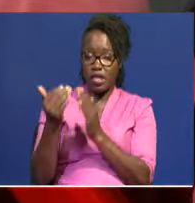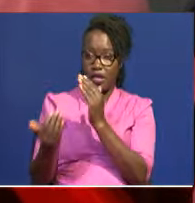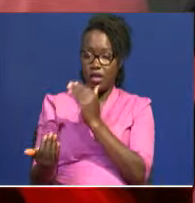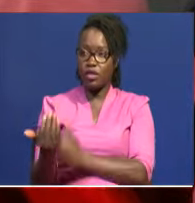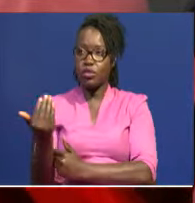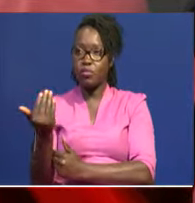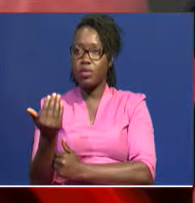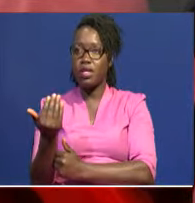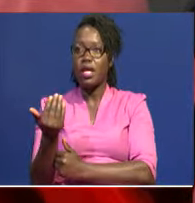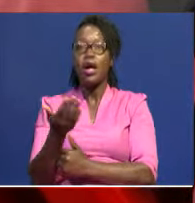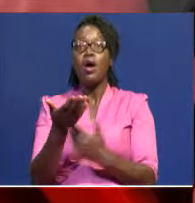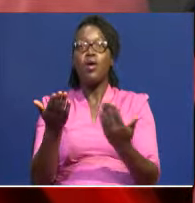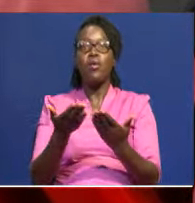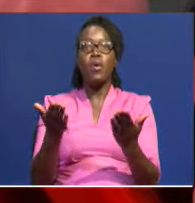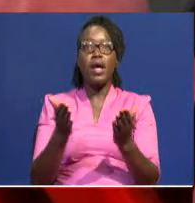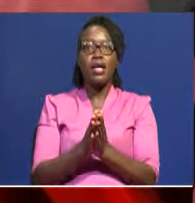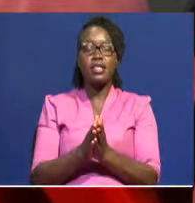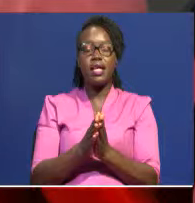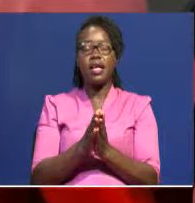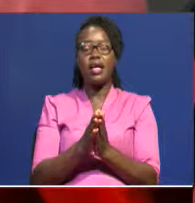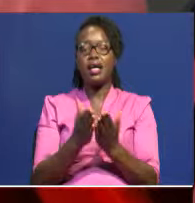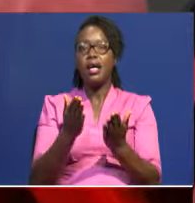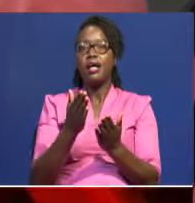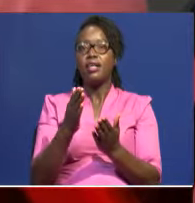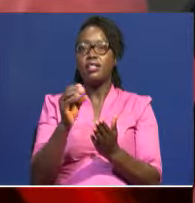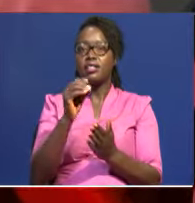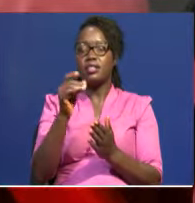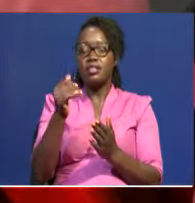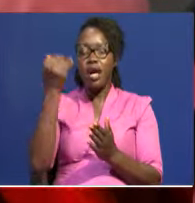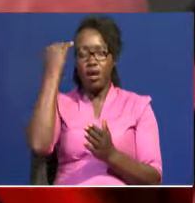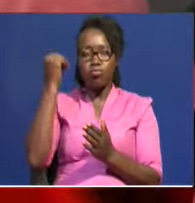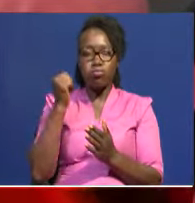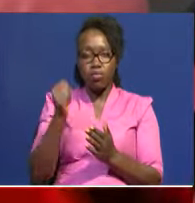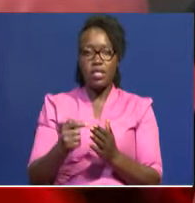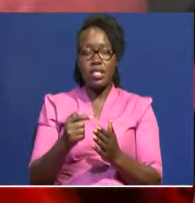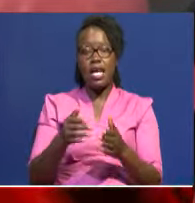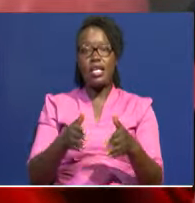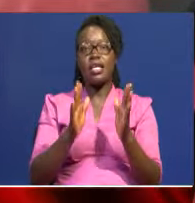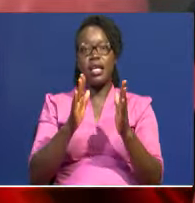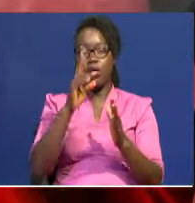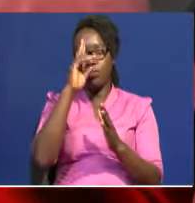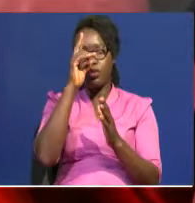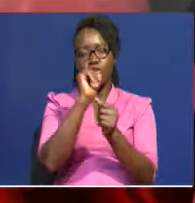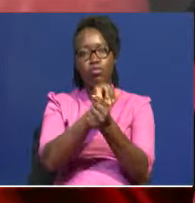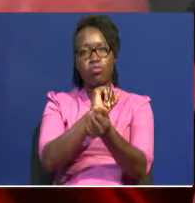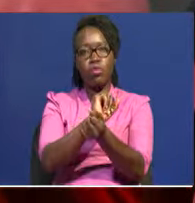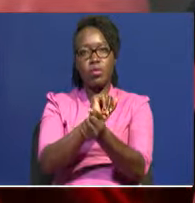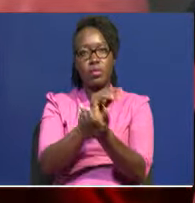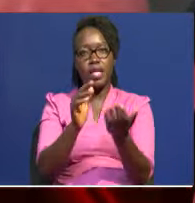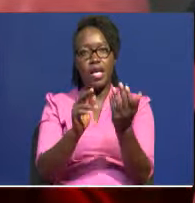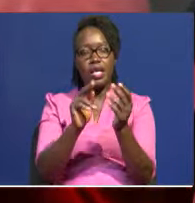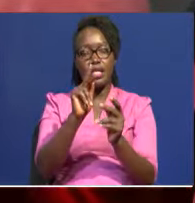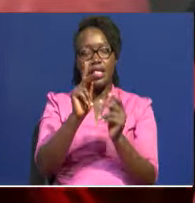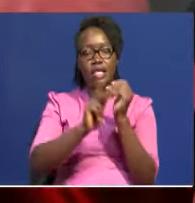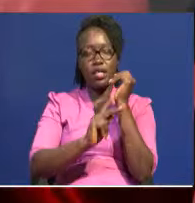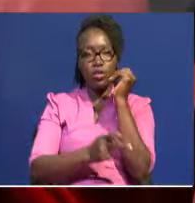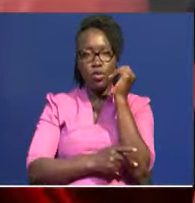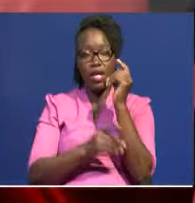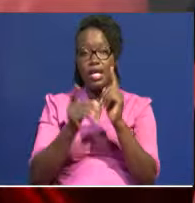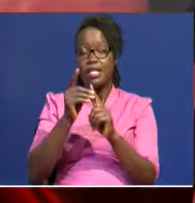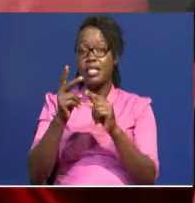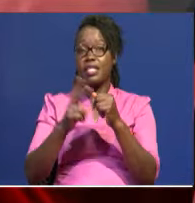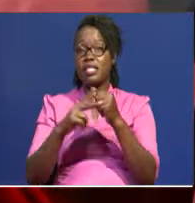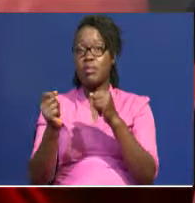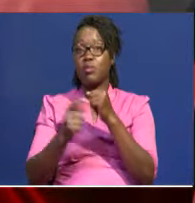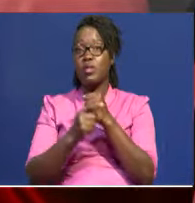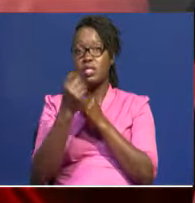asubuhi ambapo hakimu mkuu mwandamizi Steven Nyaga aliwaruhusu polisi kuwazuilia katika kituo cha polisi cha Kerugoya hadi tarehe 7 mwezi